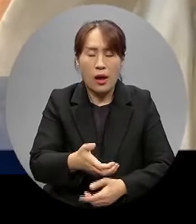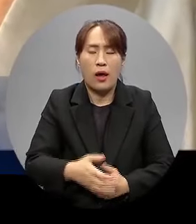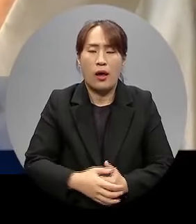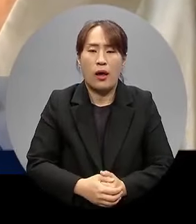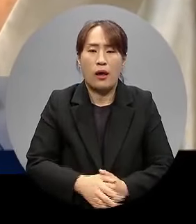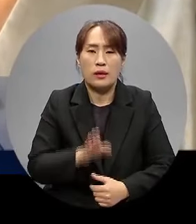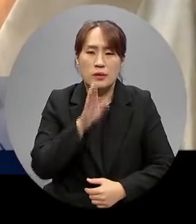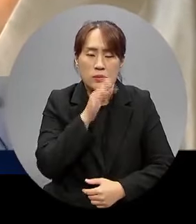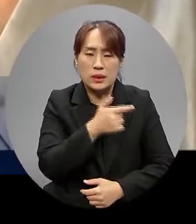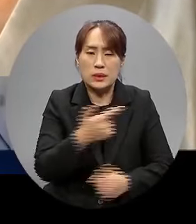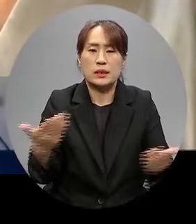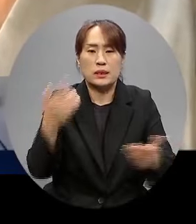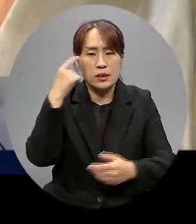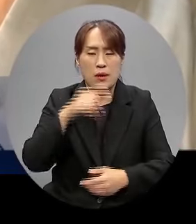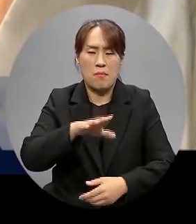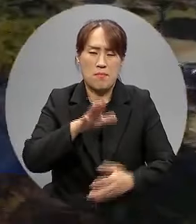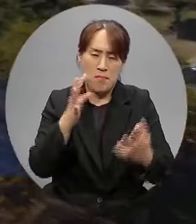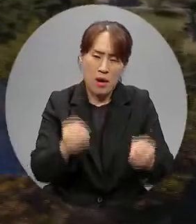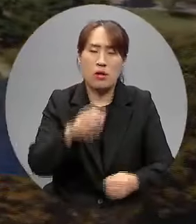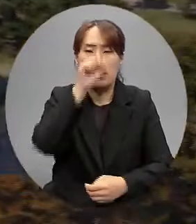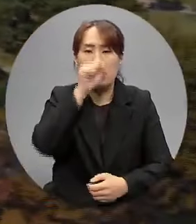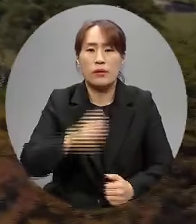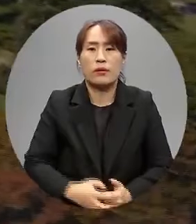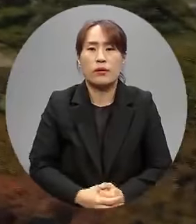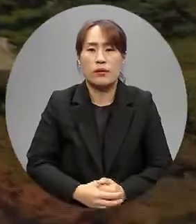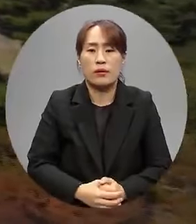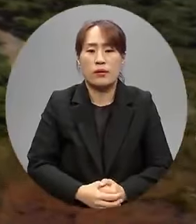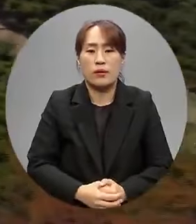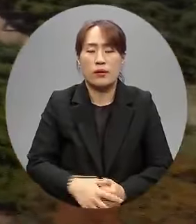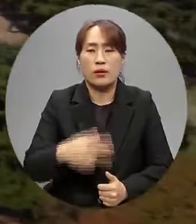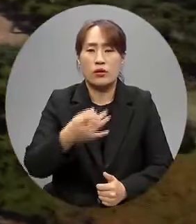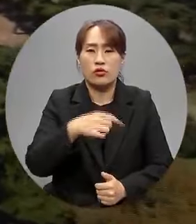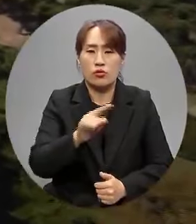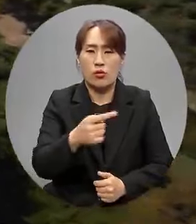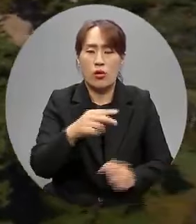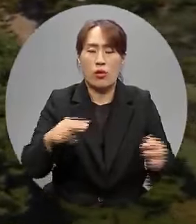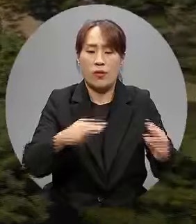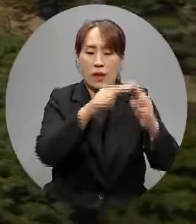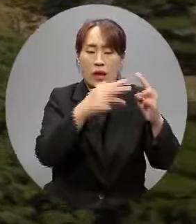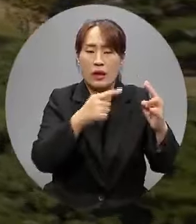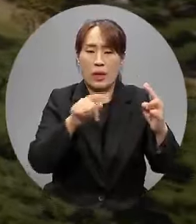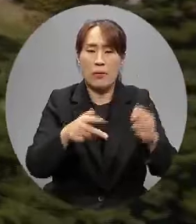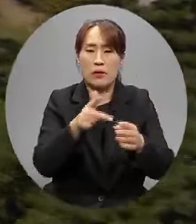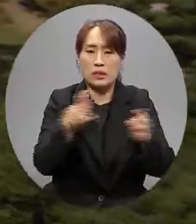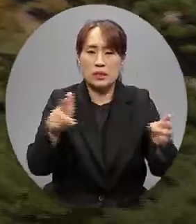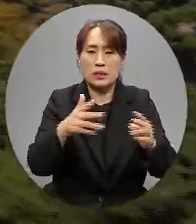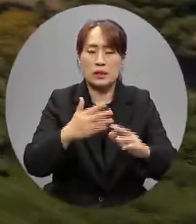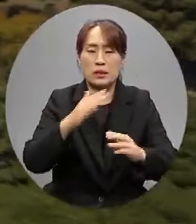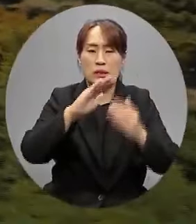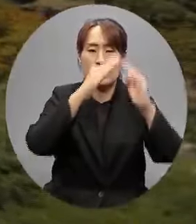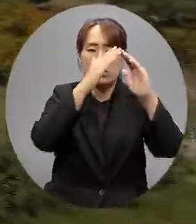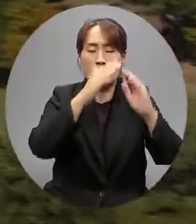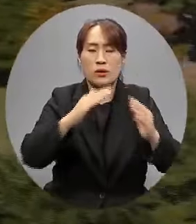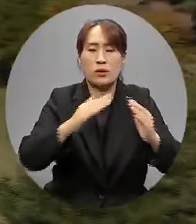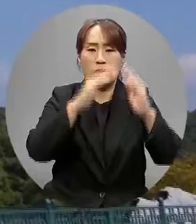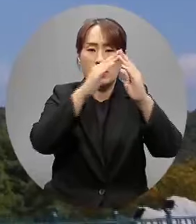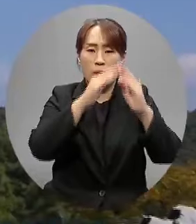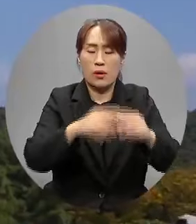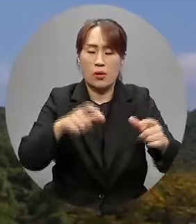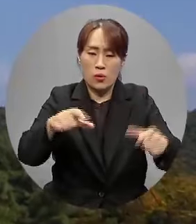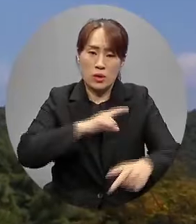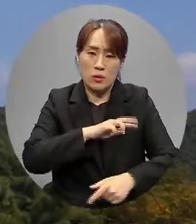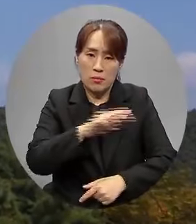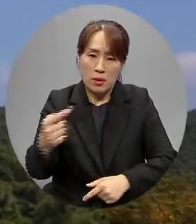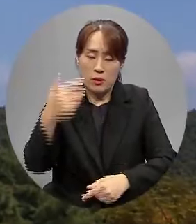생각하고 많이들 좋아하십니다 중앙탑 불리는 중원 타리 7층 석탑이 행정구역 변경으로